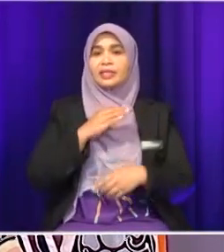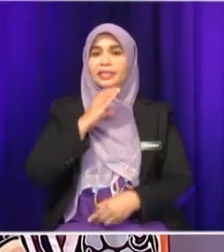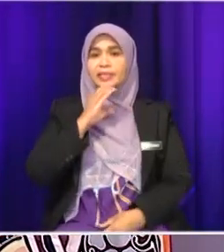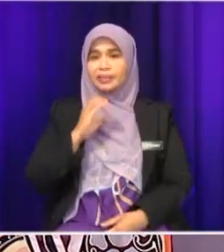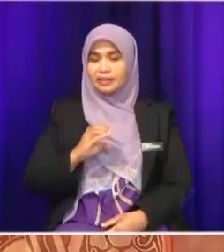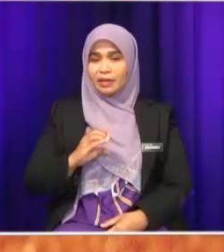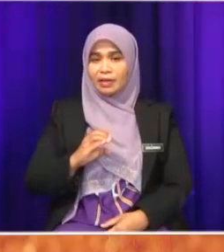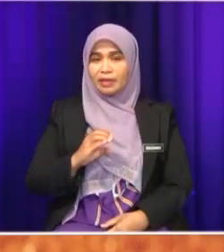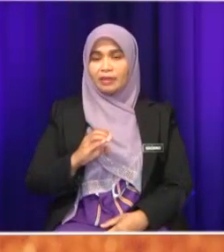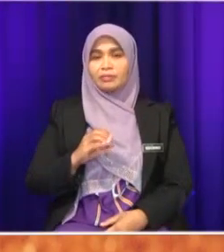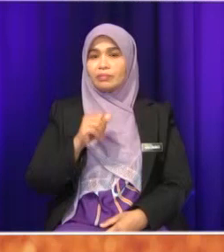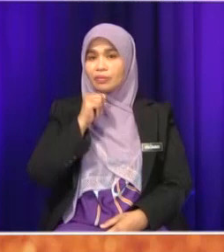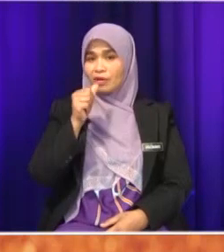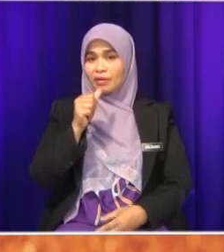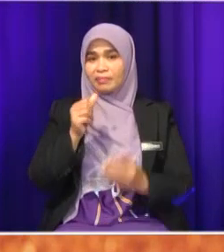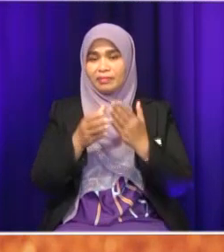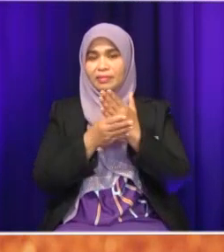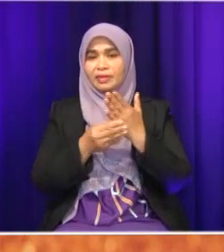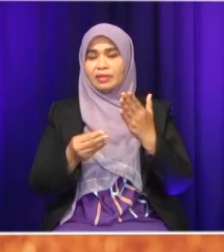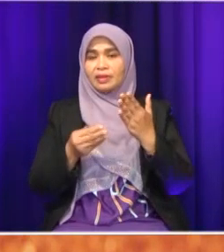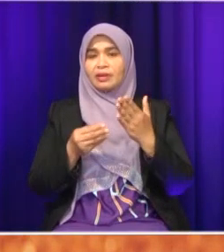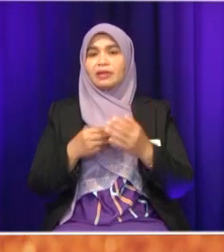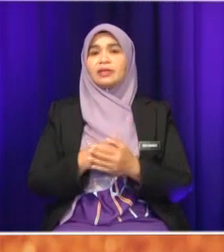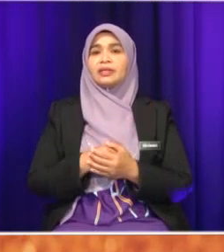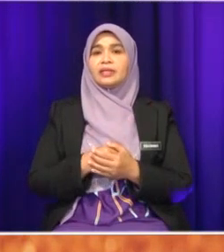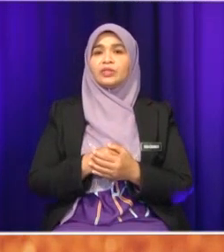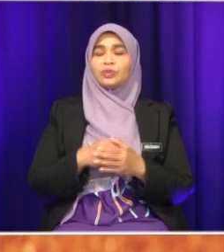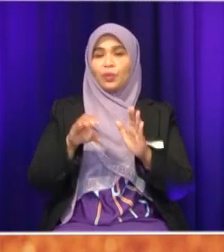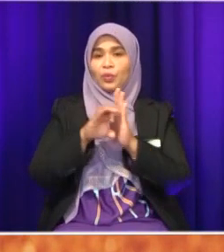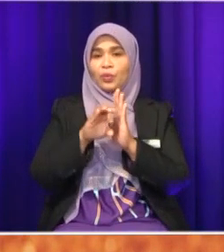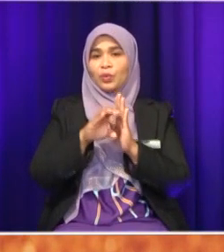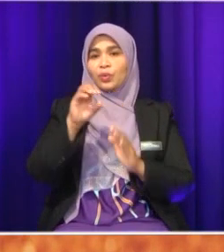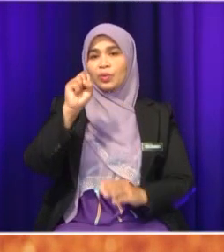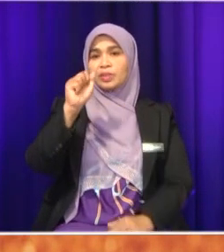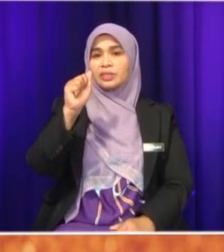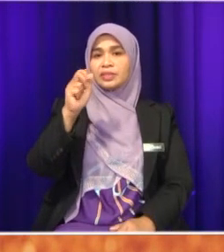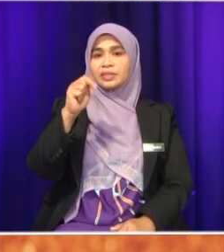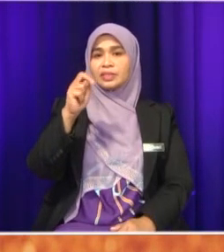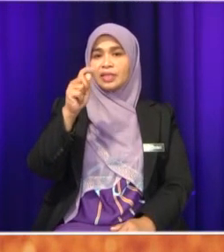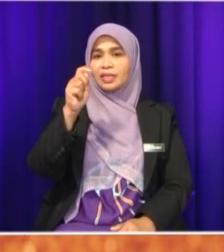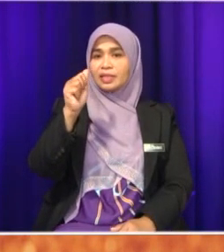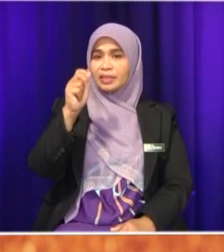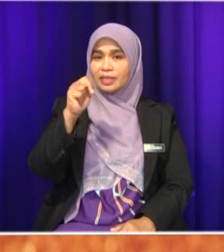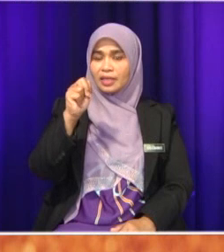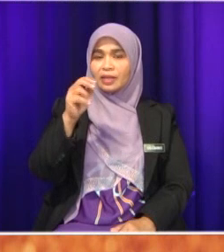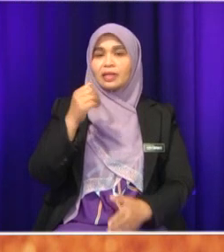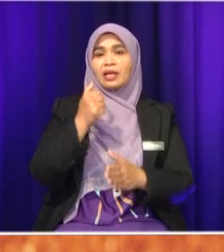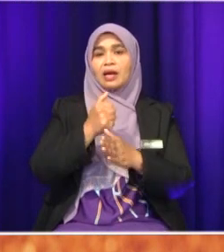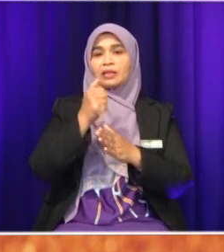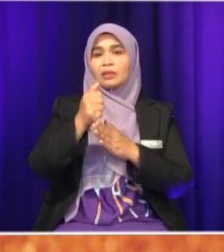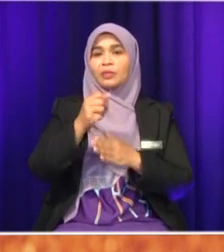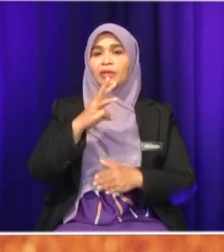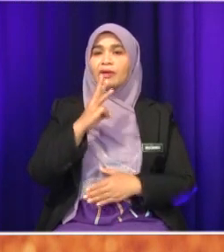di sini bukan minyak cacahe di sini maksudnya santai ataupun Ai itu sendiri